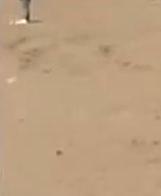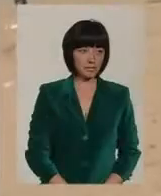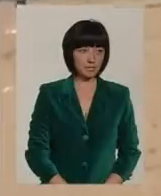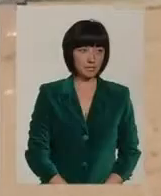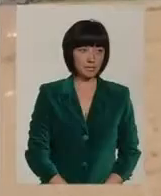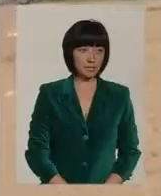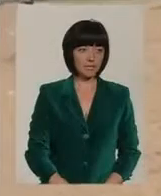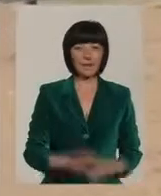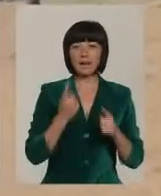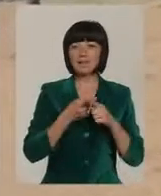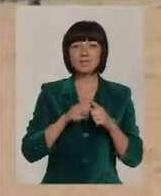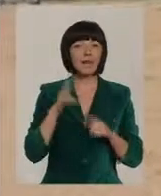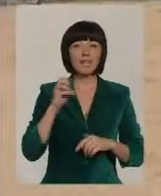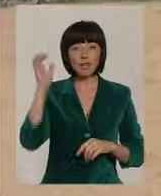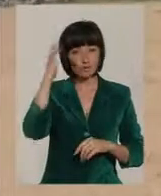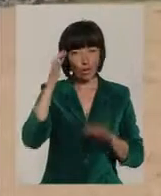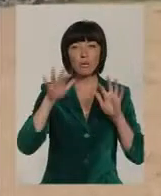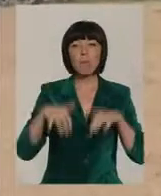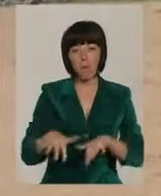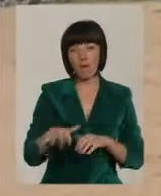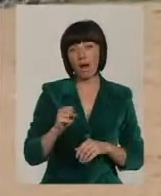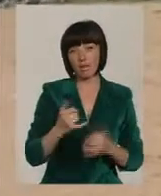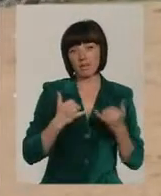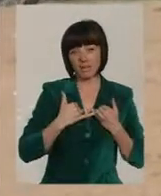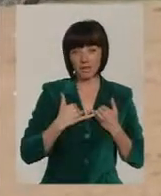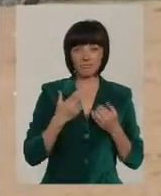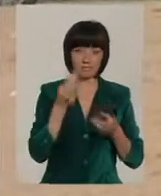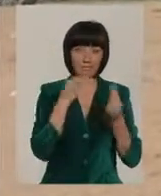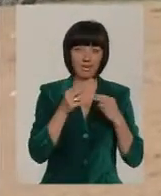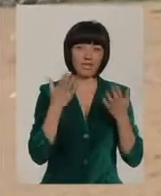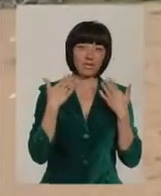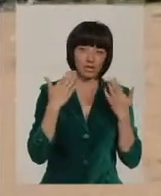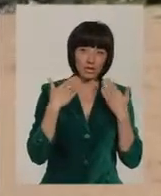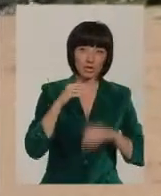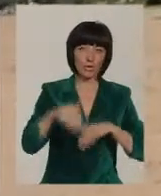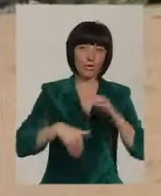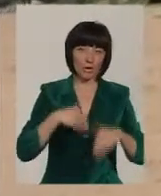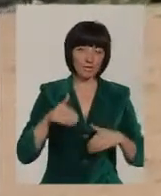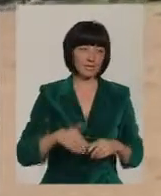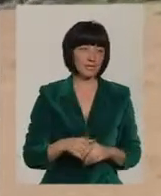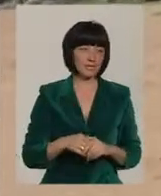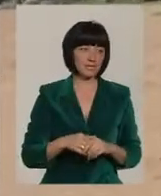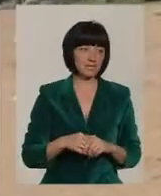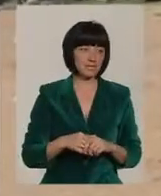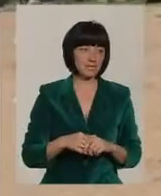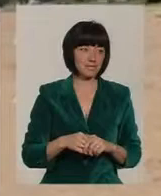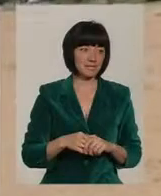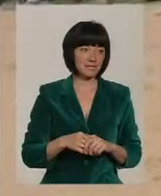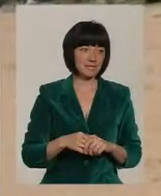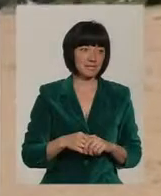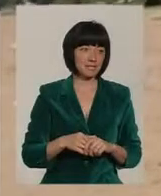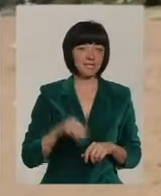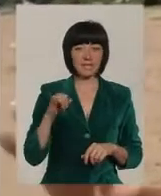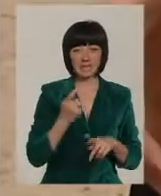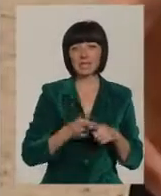Це не Чорне море, а річка, вона для нас це привілегія віддихнути, окунутись. І